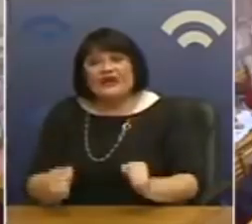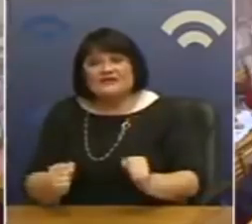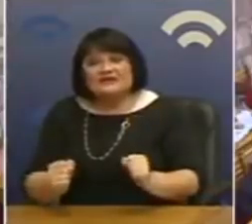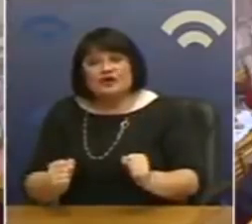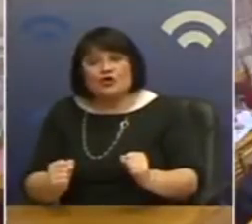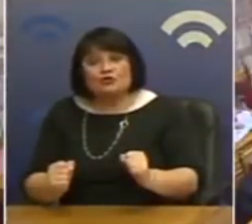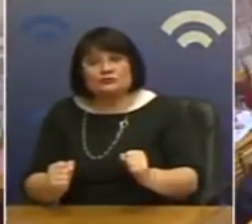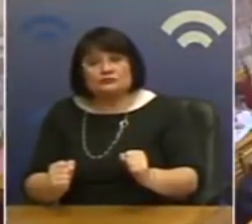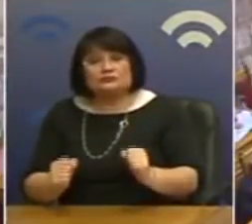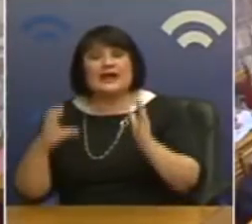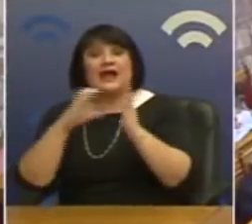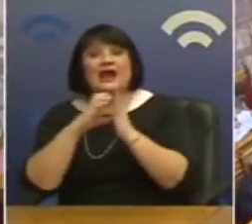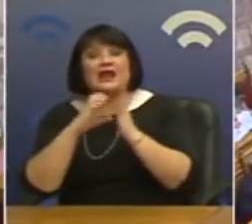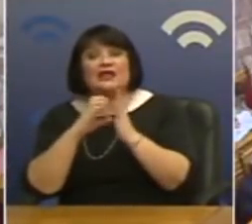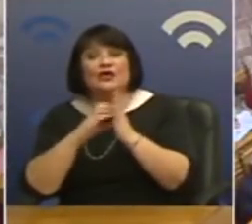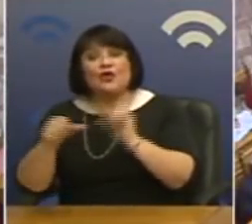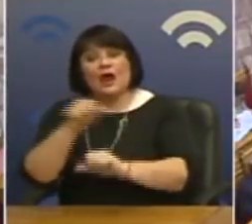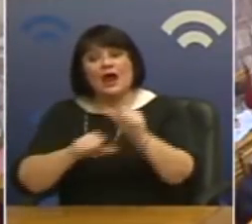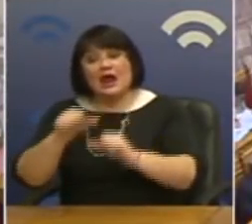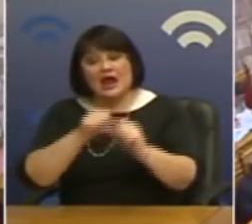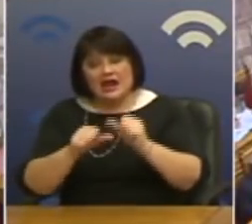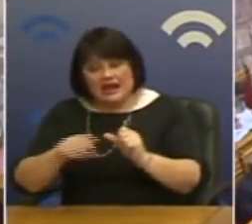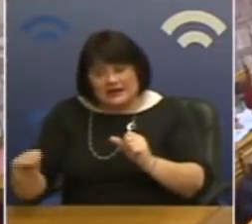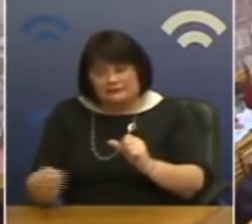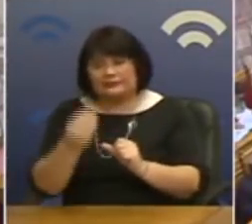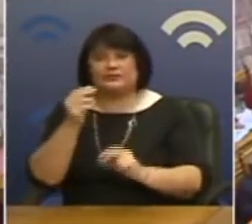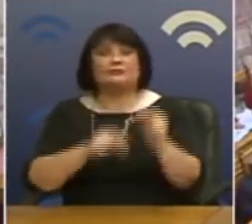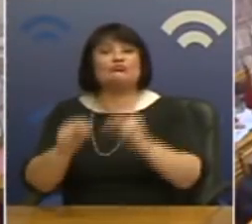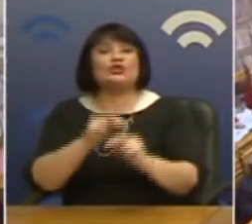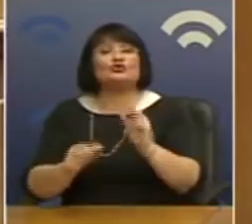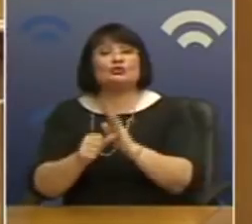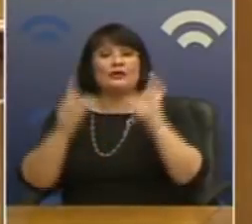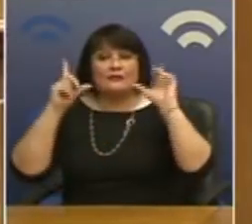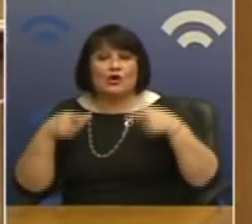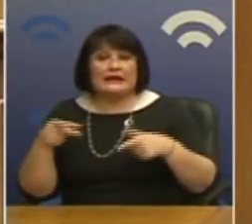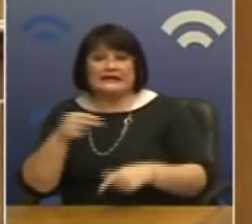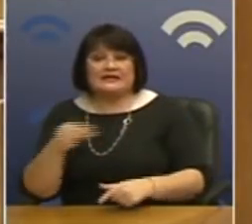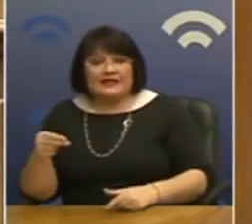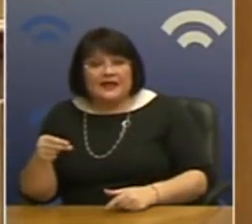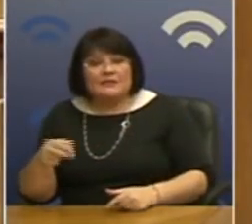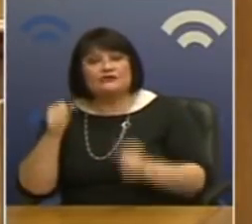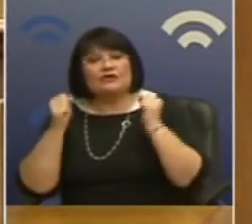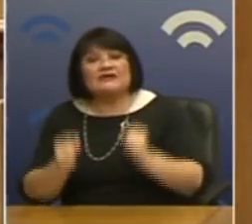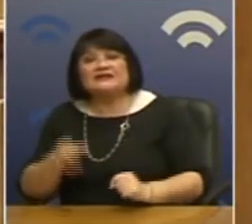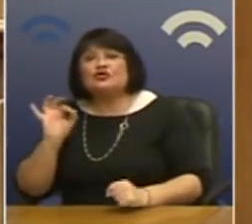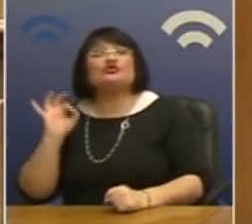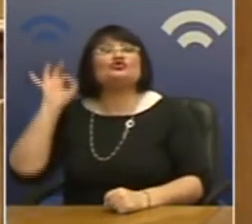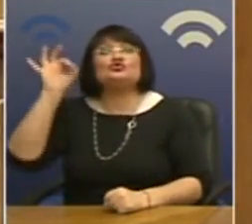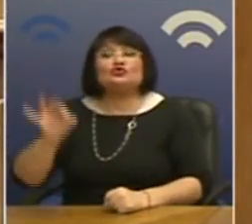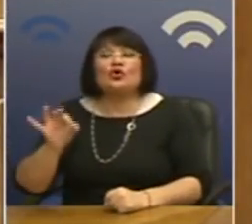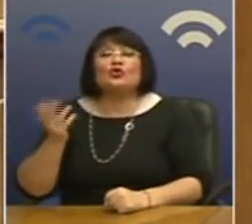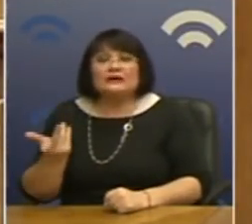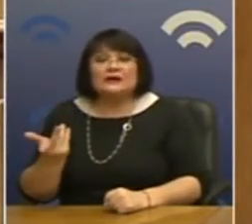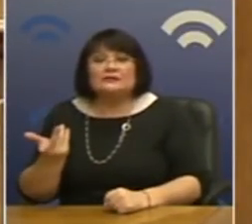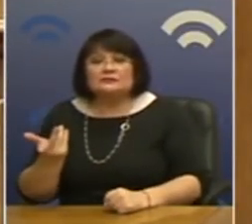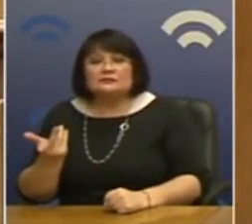είναι αυτό που αφορά την αλλαγή της εκλογής του Προέδρου της Δημοκρατίας, που έχει σαν βασικό στόχο να μην